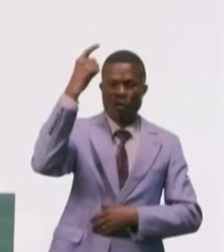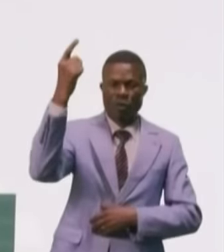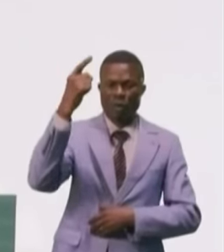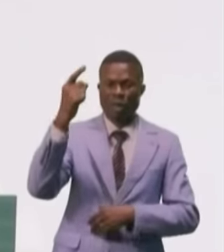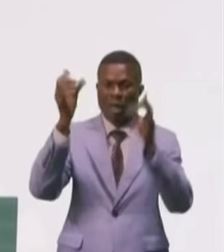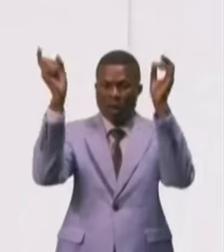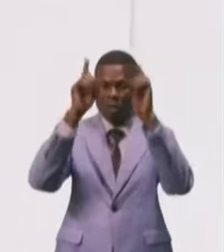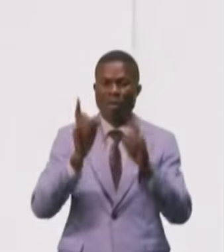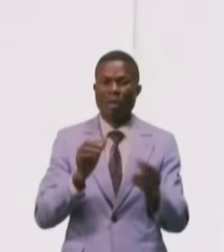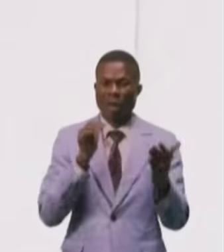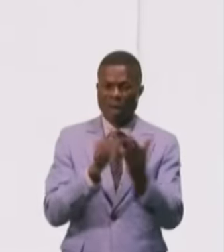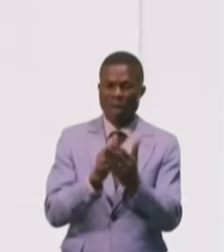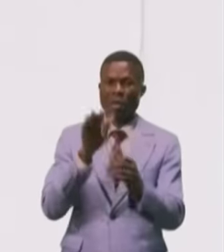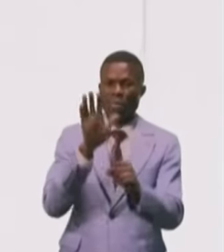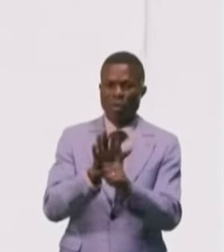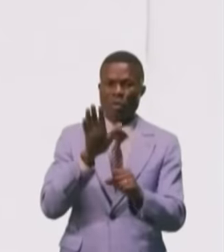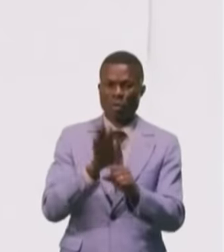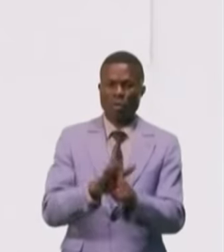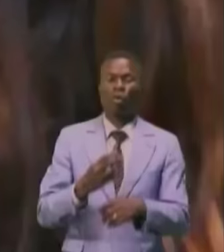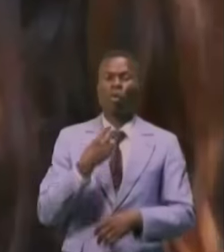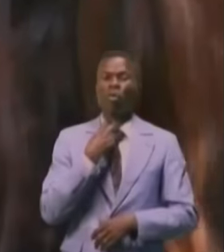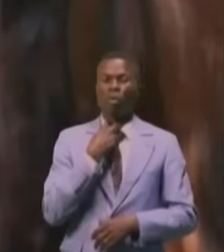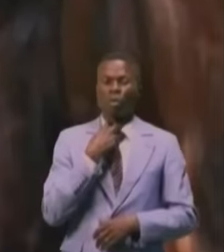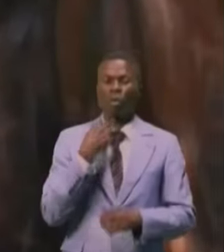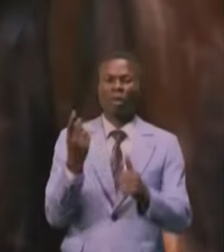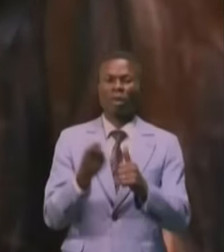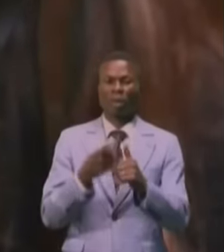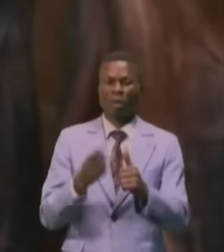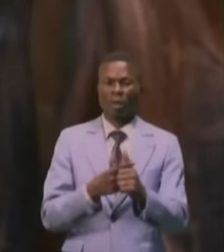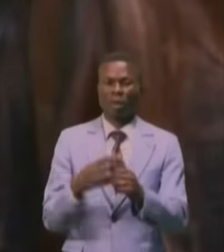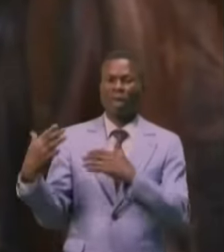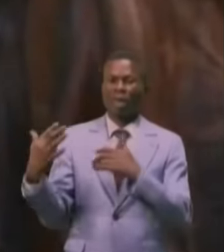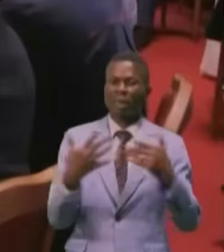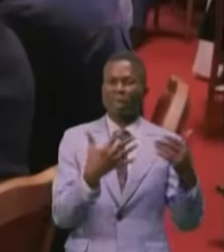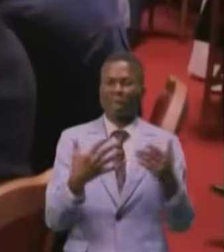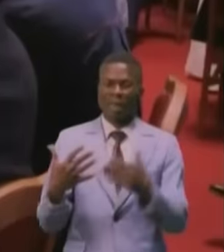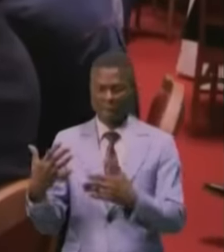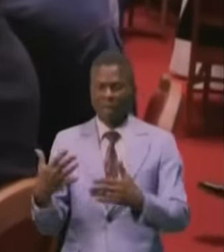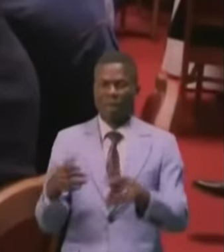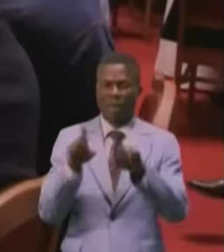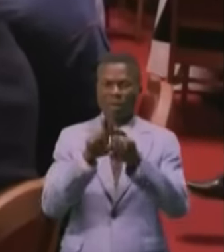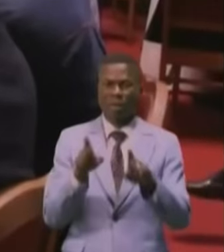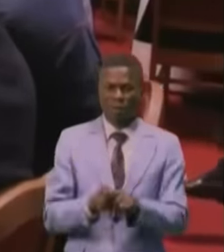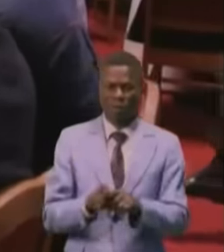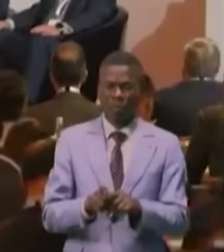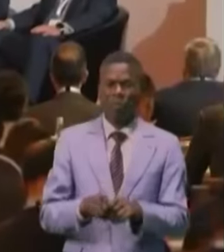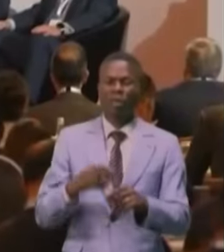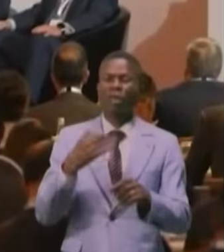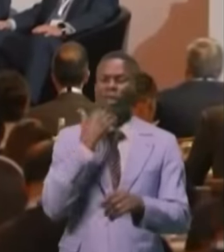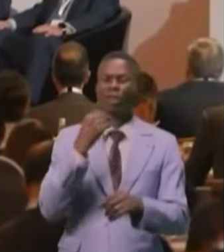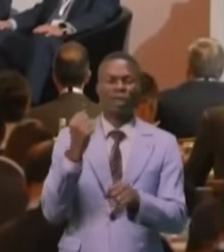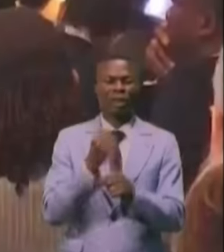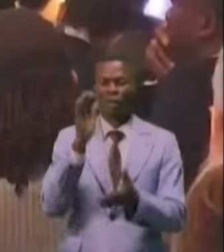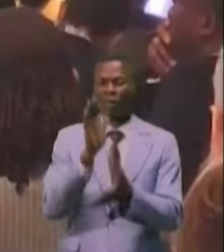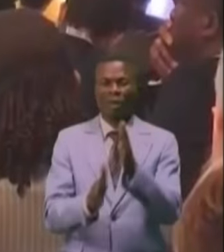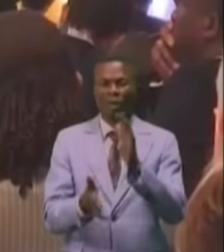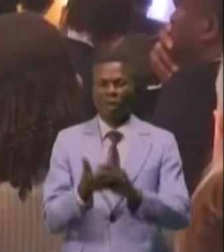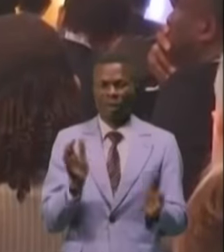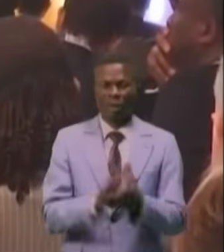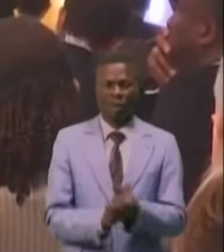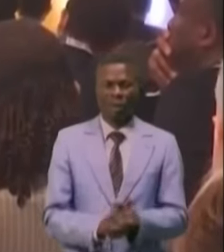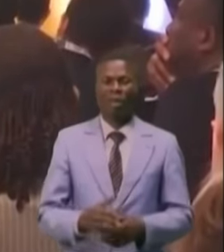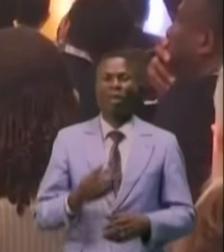fait face à plusieurs obstacles, notamment des guerres d'agression et le manque d'investissement. La voix de la